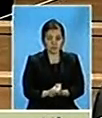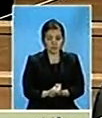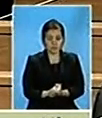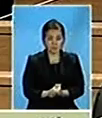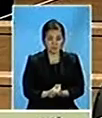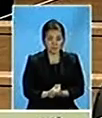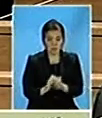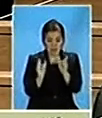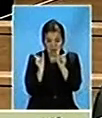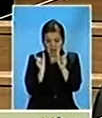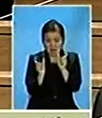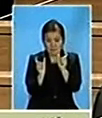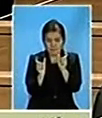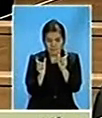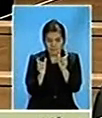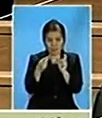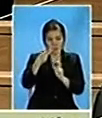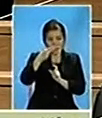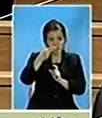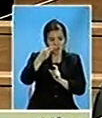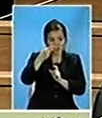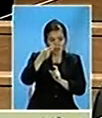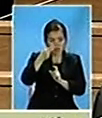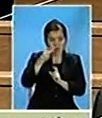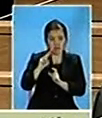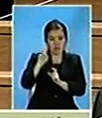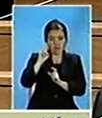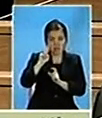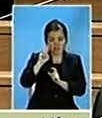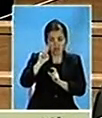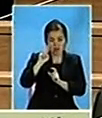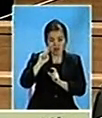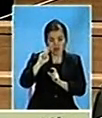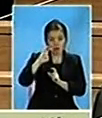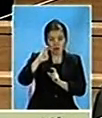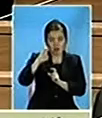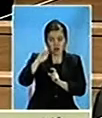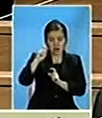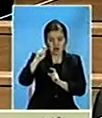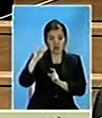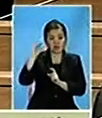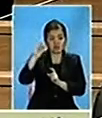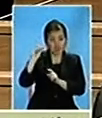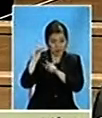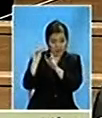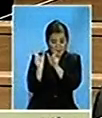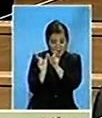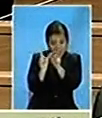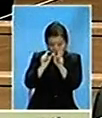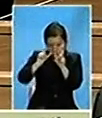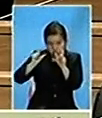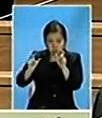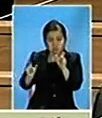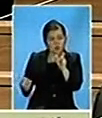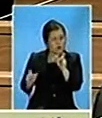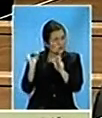คำว่าหรือสัตว์ออกไปนั้นนะฮะผมก็ฟังคำชี้แจงจากท่านกรรมาธิการแล้วนะฮะ